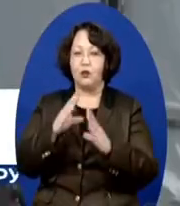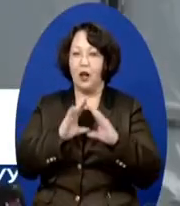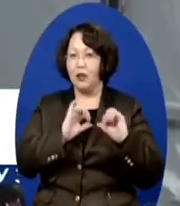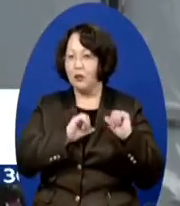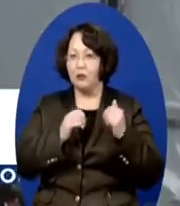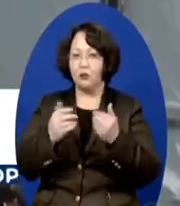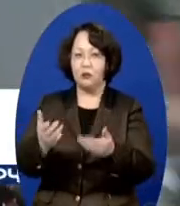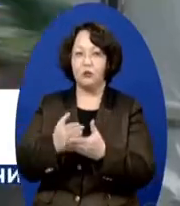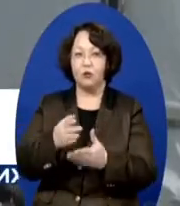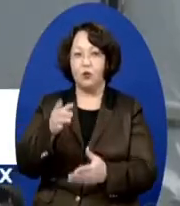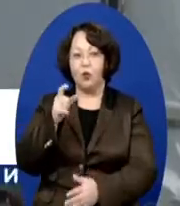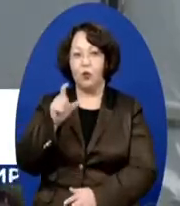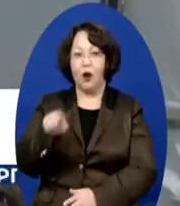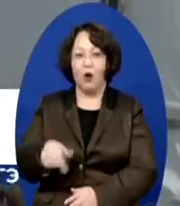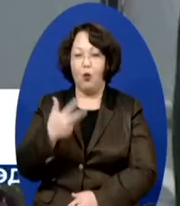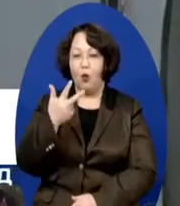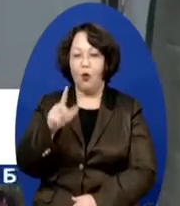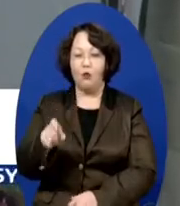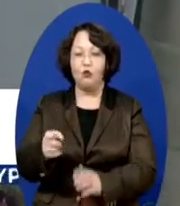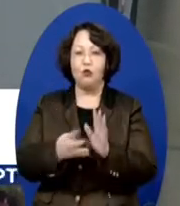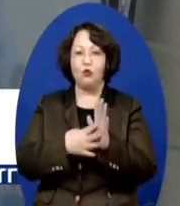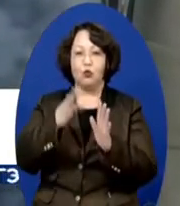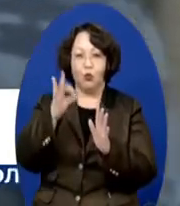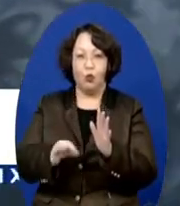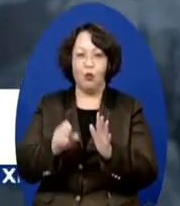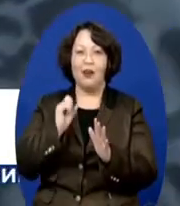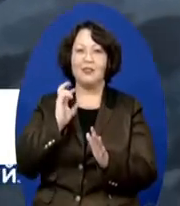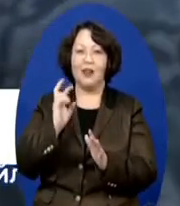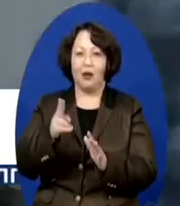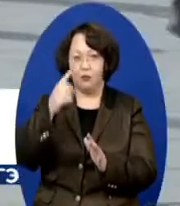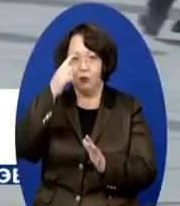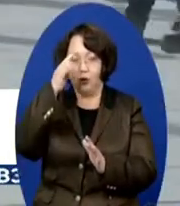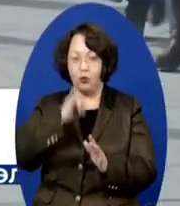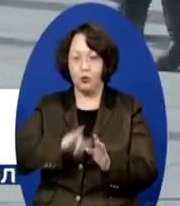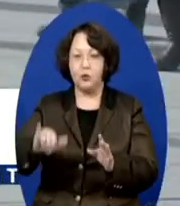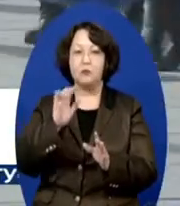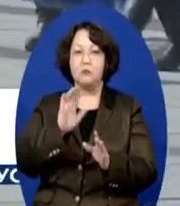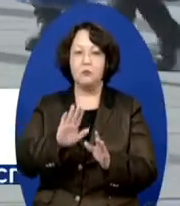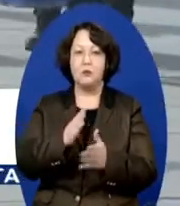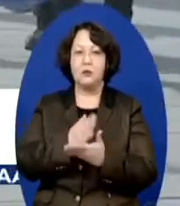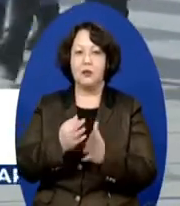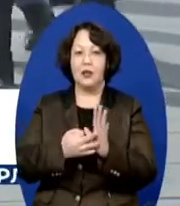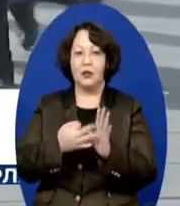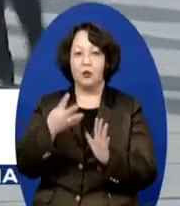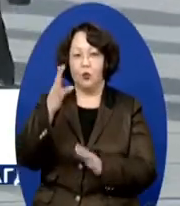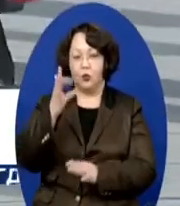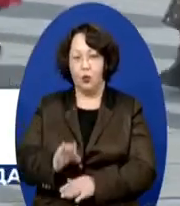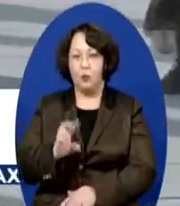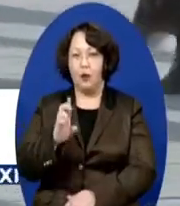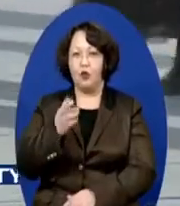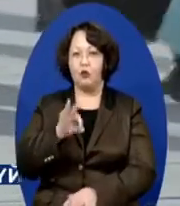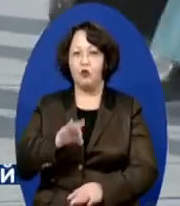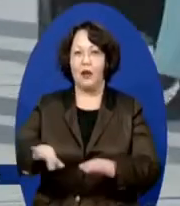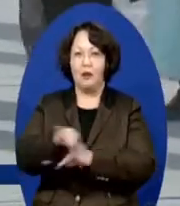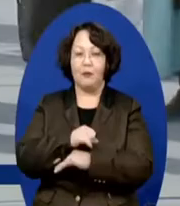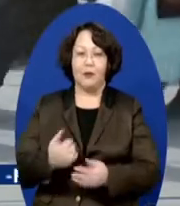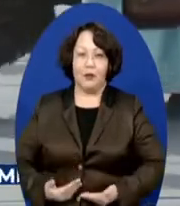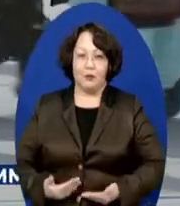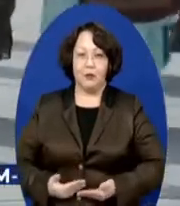амын 3.9%-ийг казак оксаатан эзэлдэг, үүний 84% нь баян үлгийн аймагт амьдарч байна.